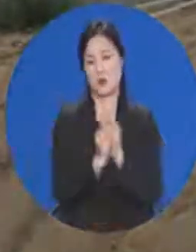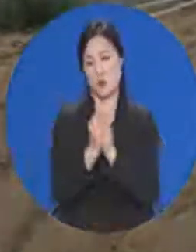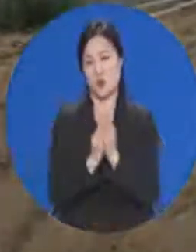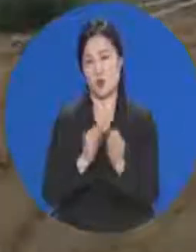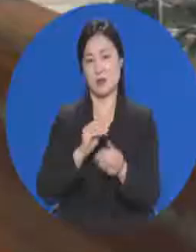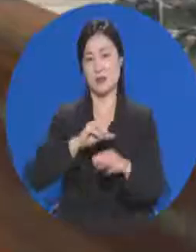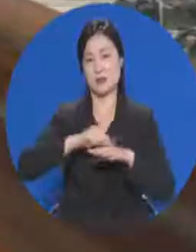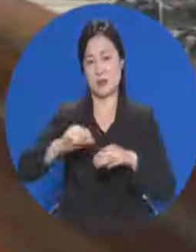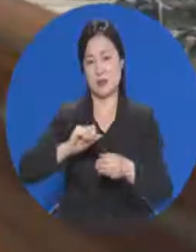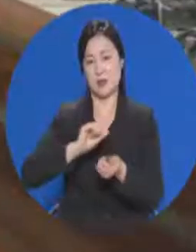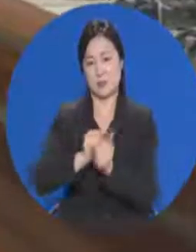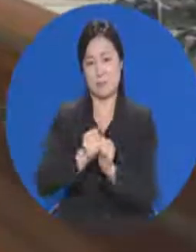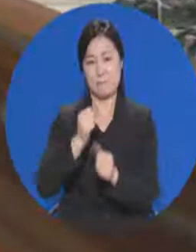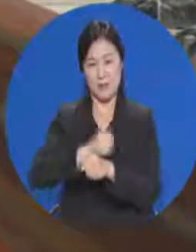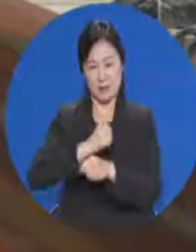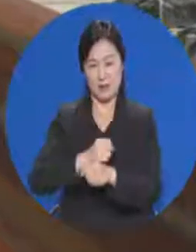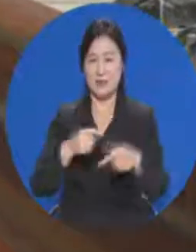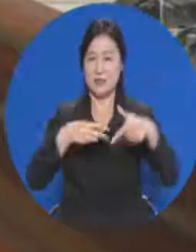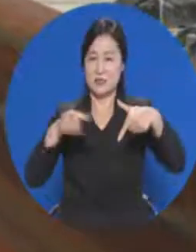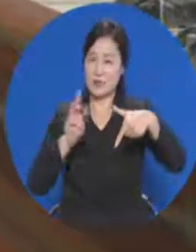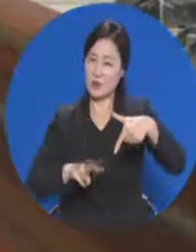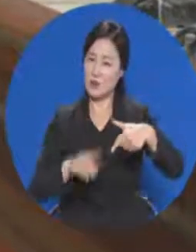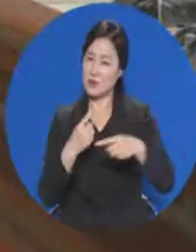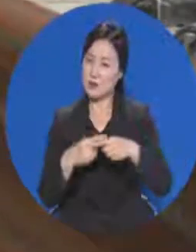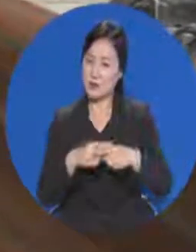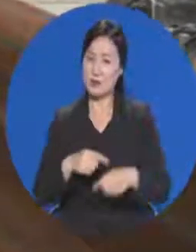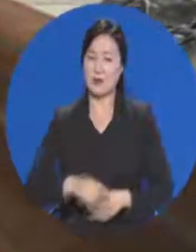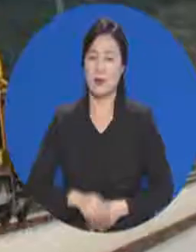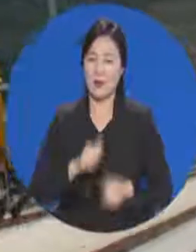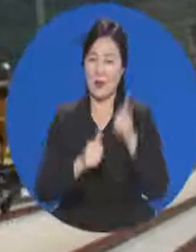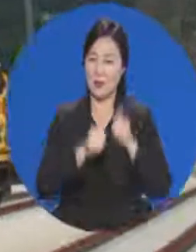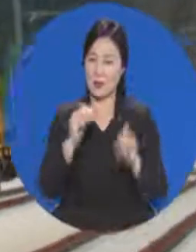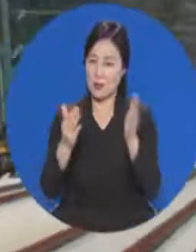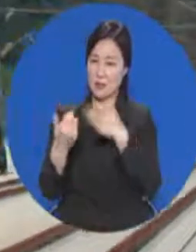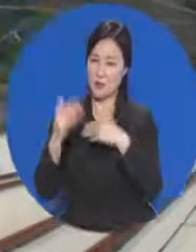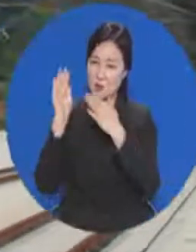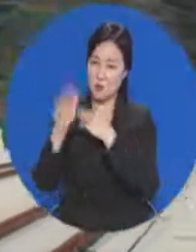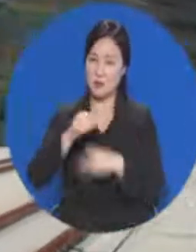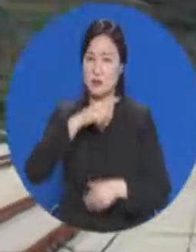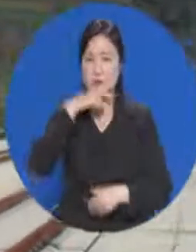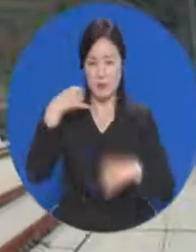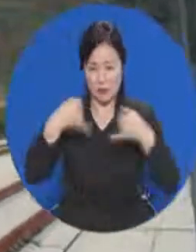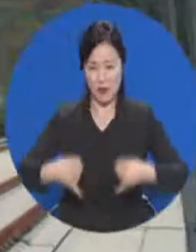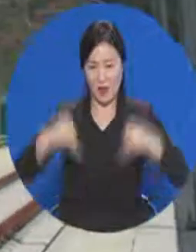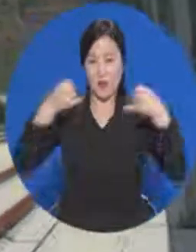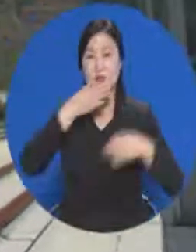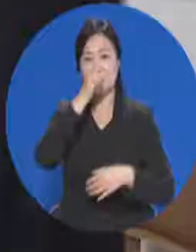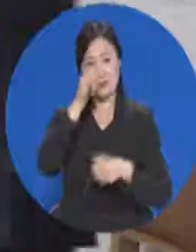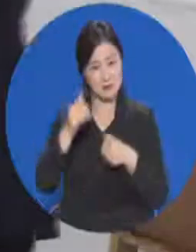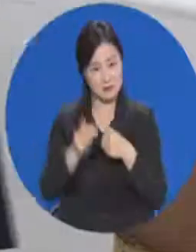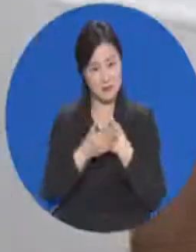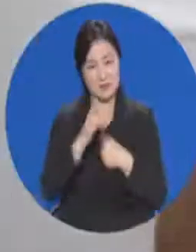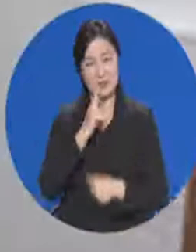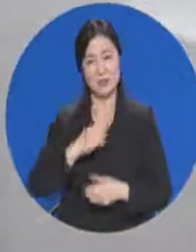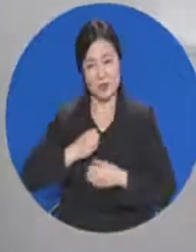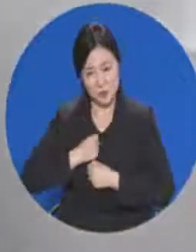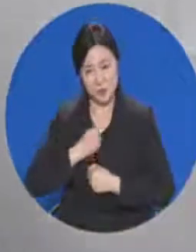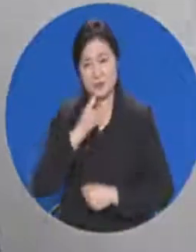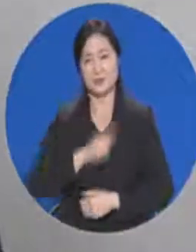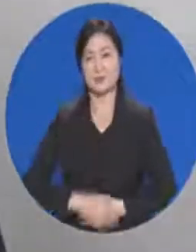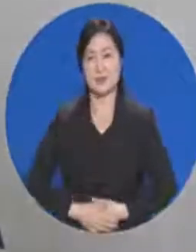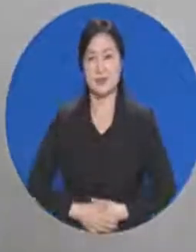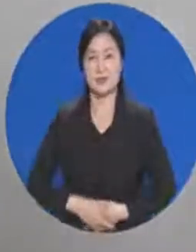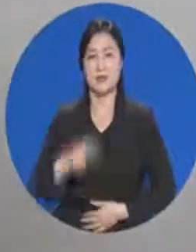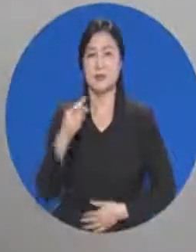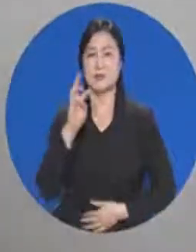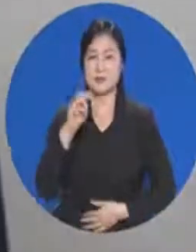했던 인천시의 경우처럼 아시안게임이 빚더미를 유산으로 남길 수도 있습니다. 광주시와 대구시는 2038년 대회 유치를